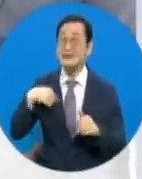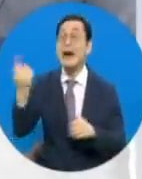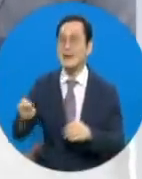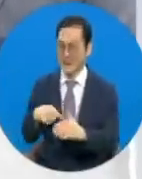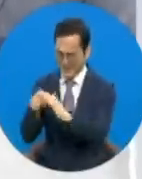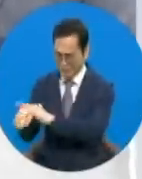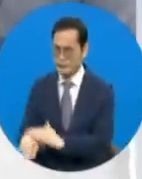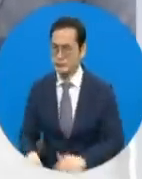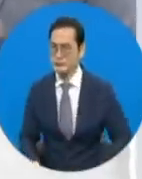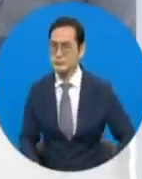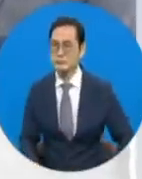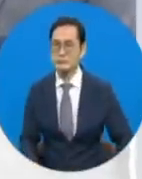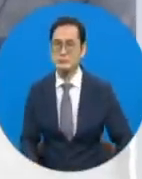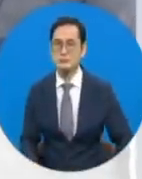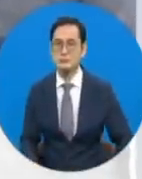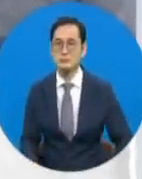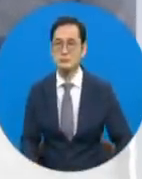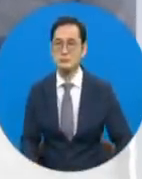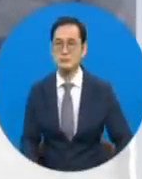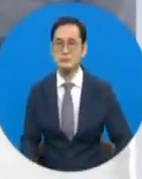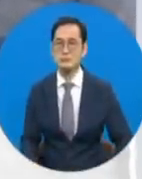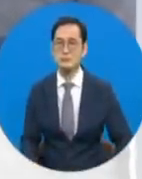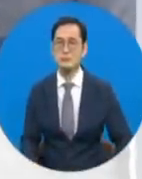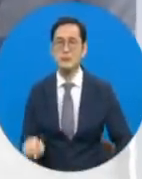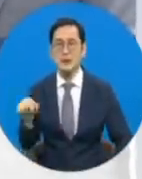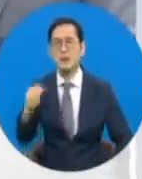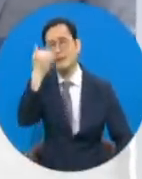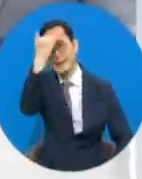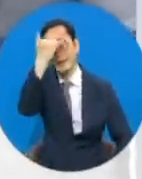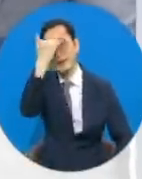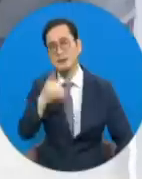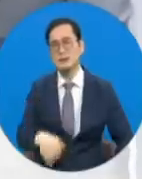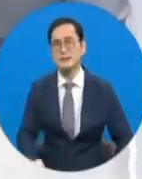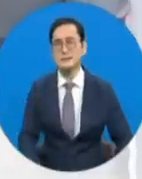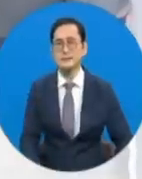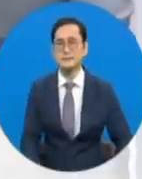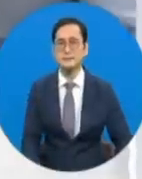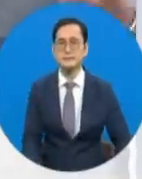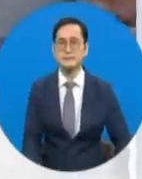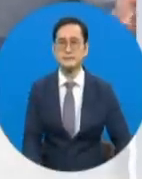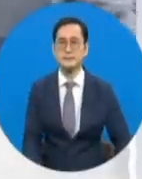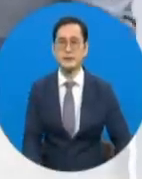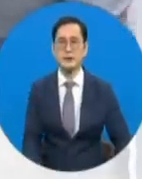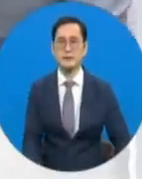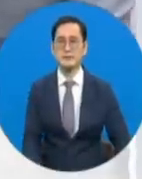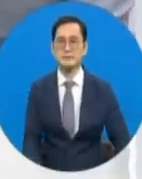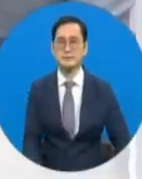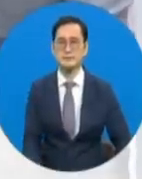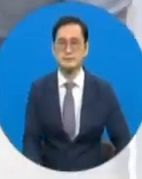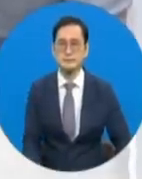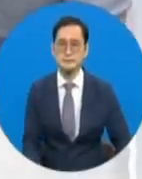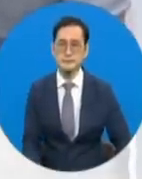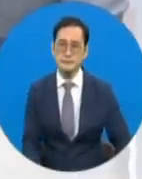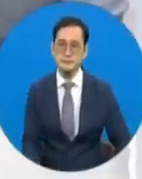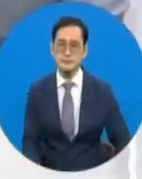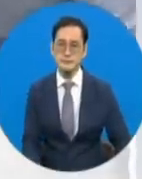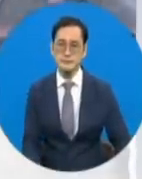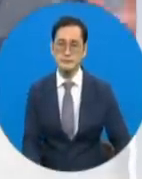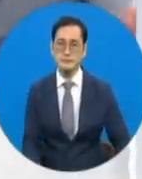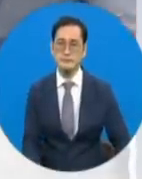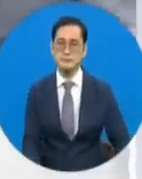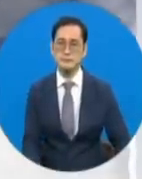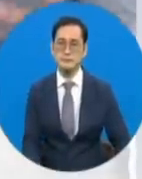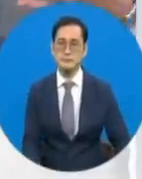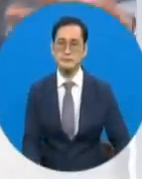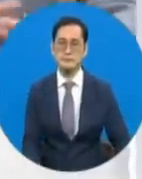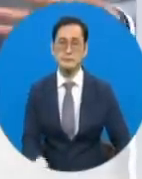사주 방문하마. 이런 것이 순서예요. 우리도 바로 제가 이제 뭐 추공 대사 때도 가는 것은 바로